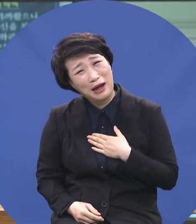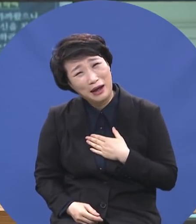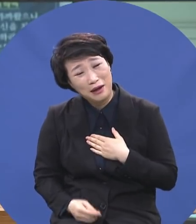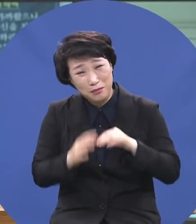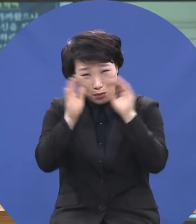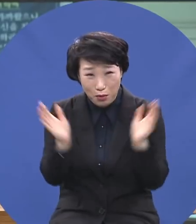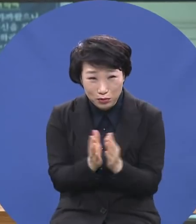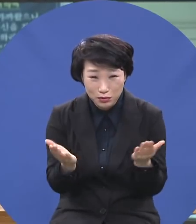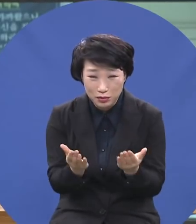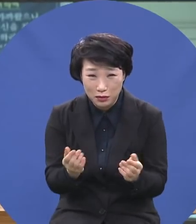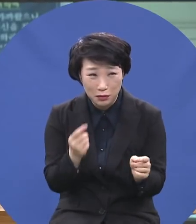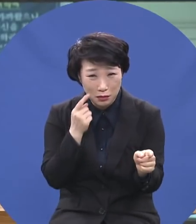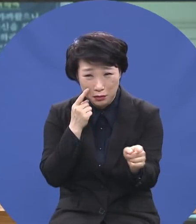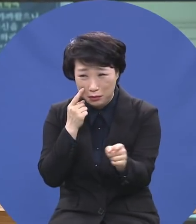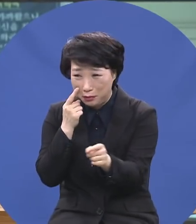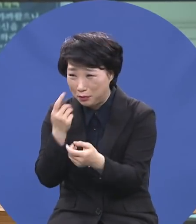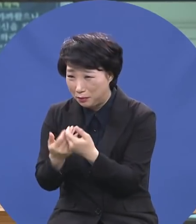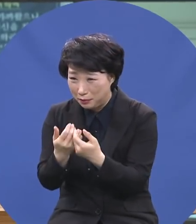배사가 그래.